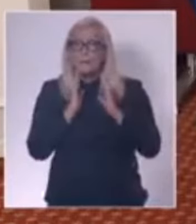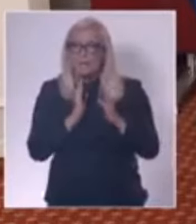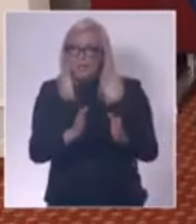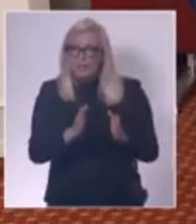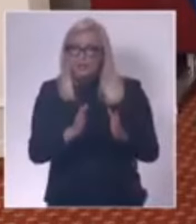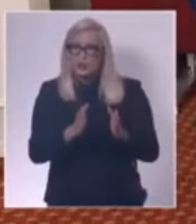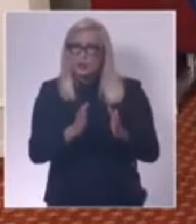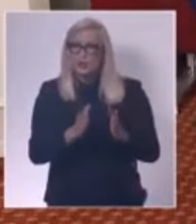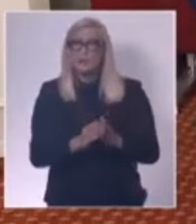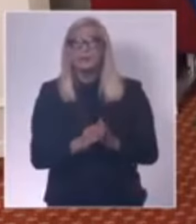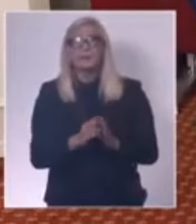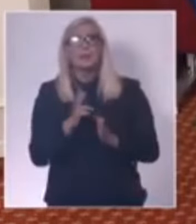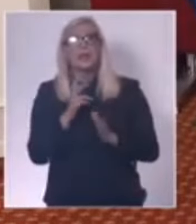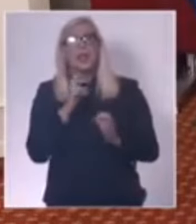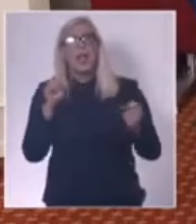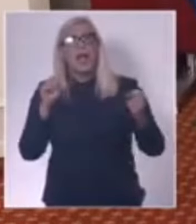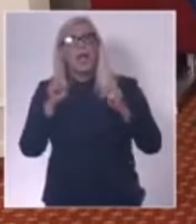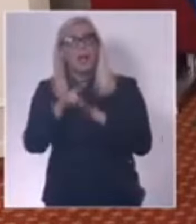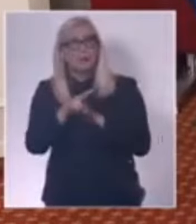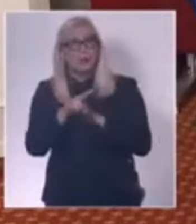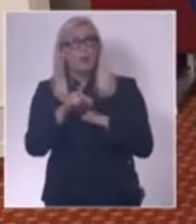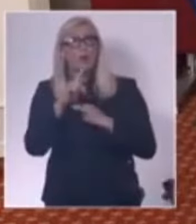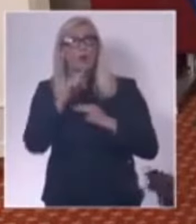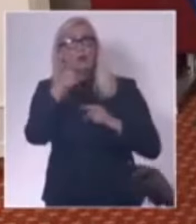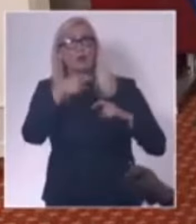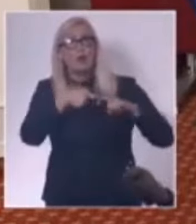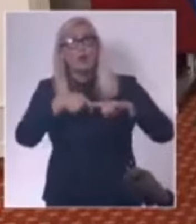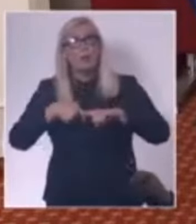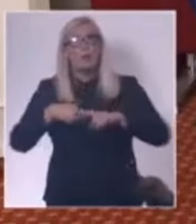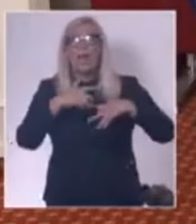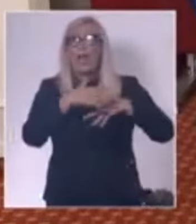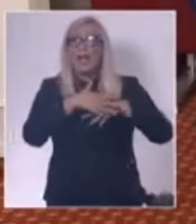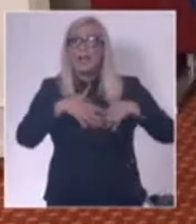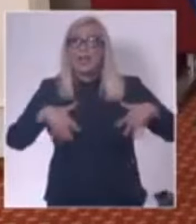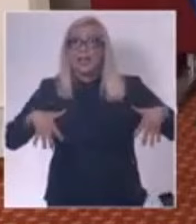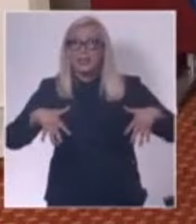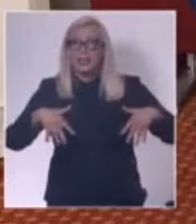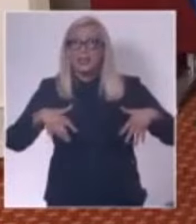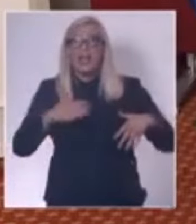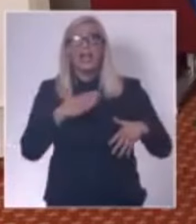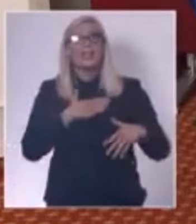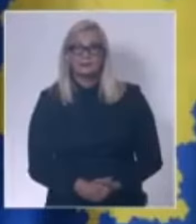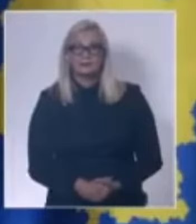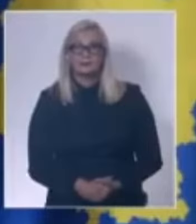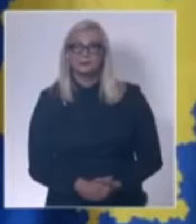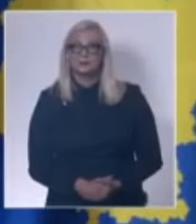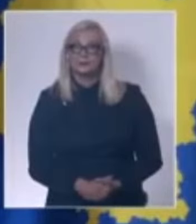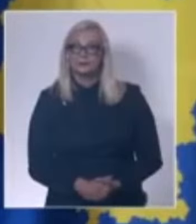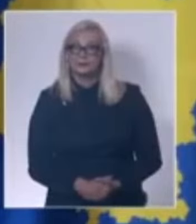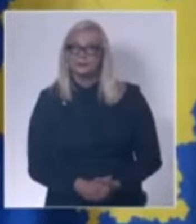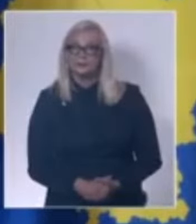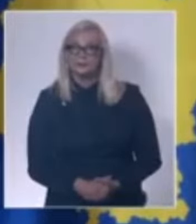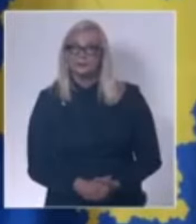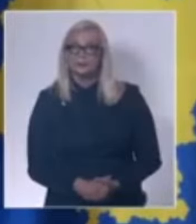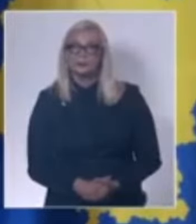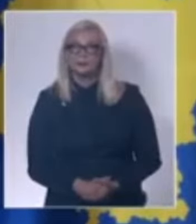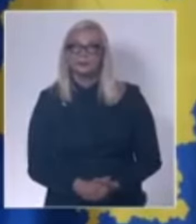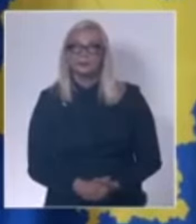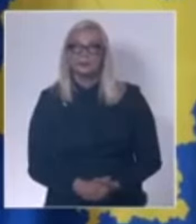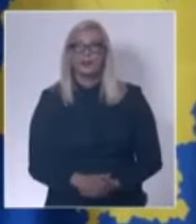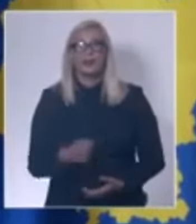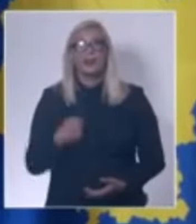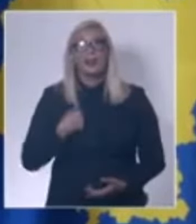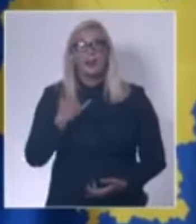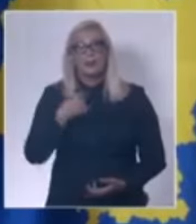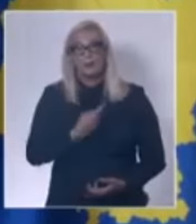Osmani në aeroportin e Shkupit, do të ketë një raport zyrtar që do të tregojë me saktësi dhe holësi se çfarë ka ndodhur. Teksa ka shtuar se ajo që ka